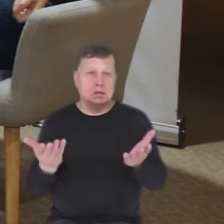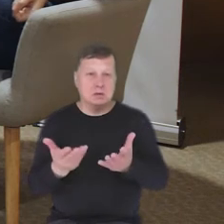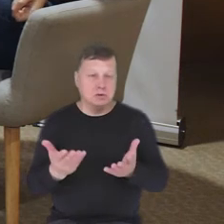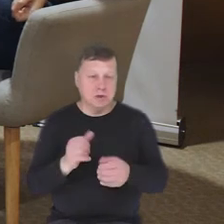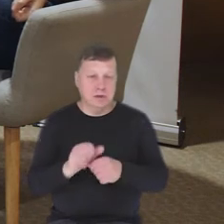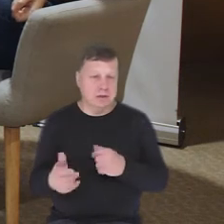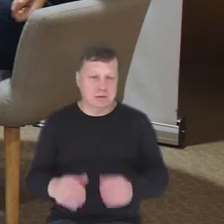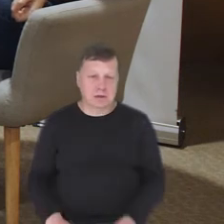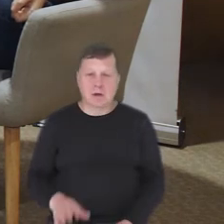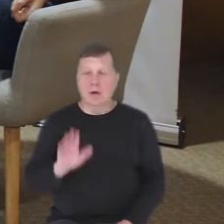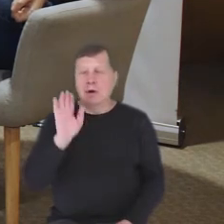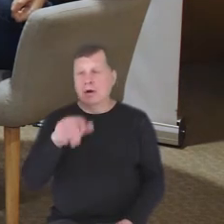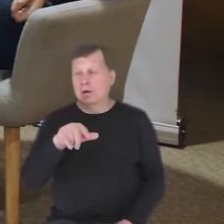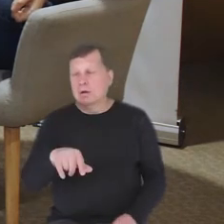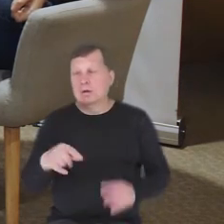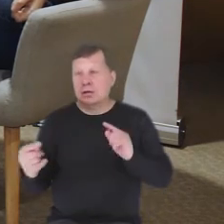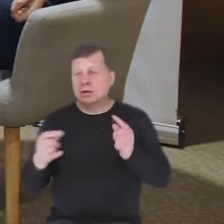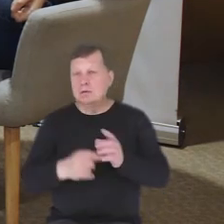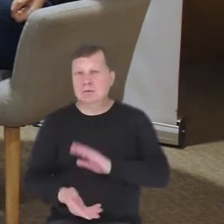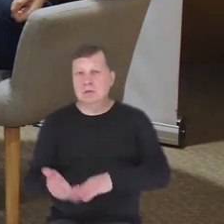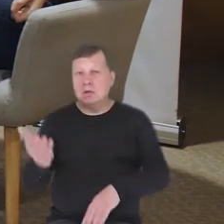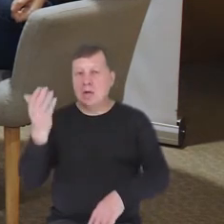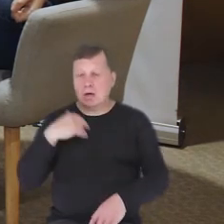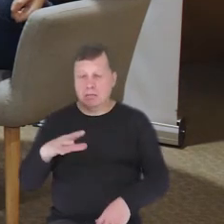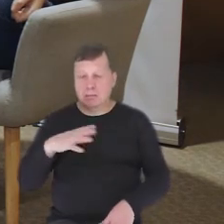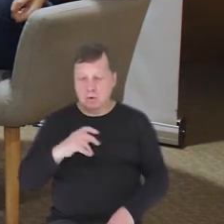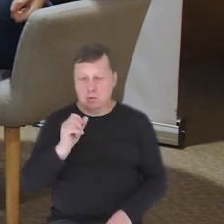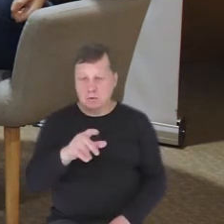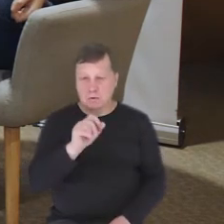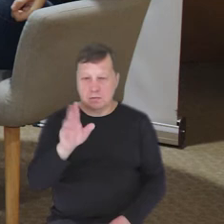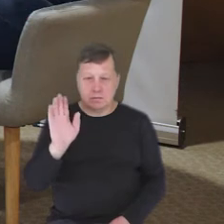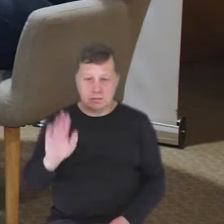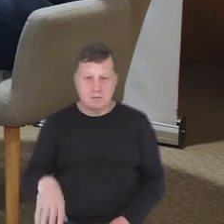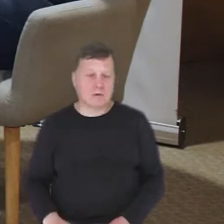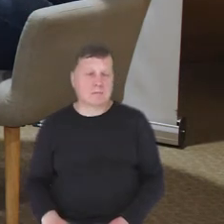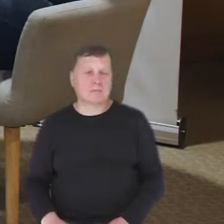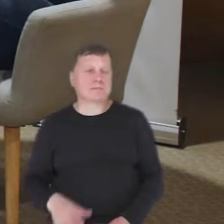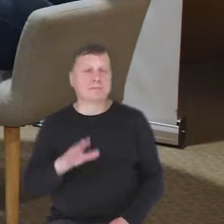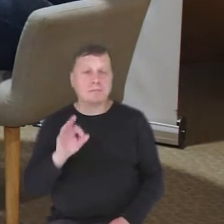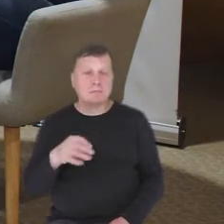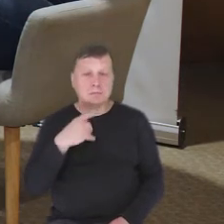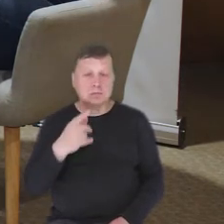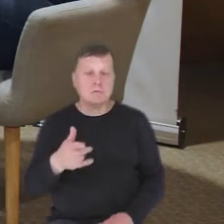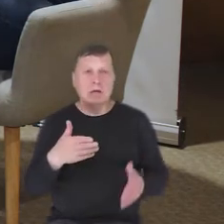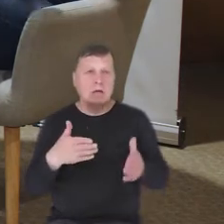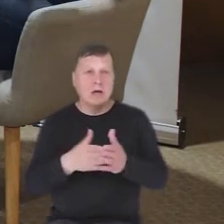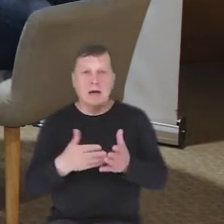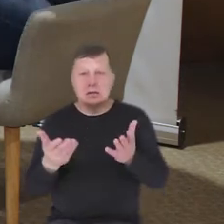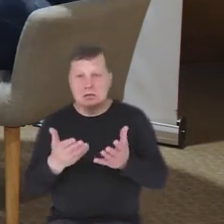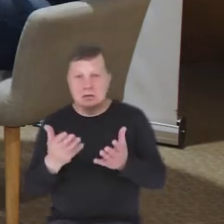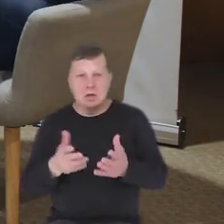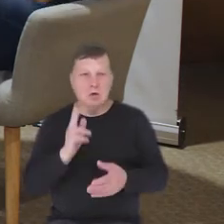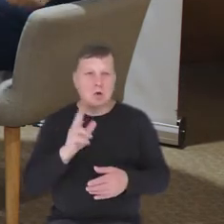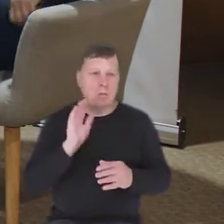dyskusja, która trwa od bardzo, bardzo dawna i zawsze pojawiała się w kontekście Złotych Kurczaków, bo gdzie jest granica? Komu